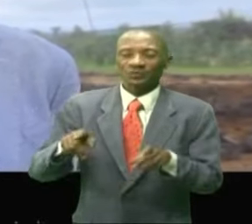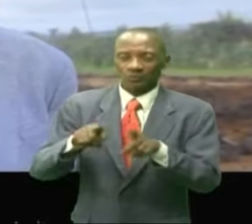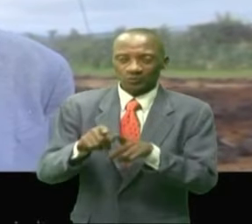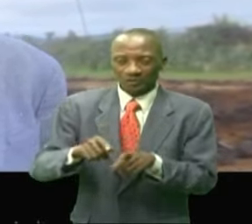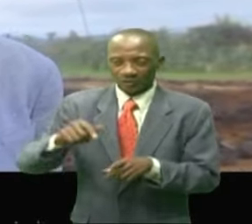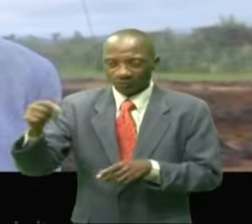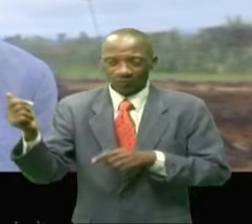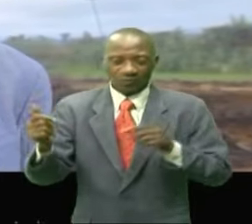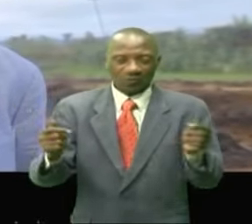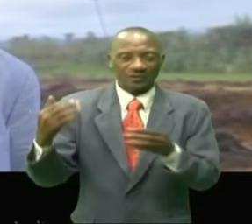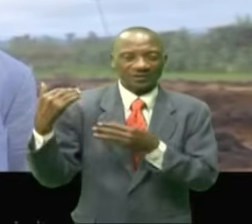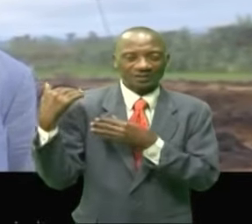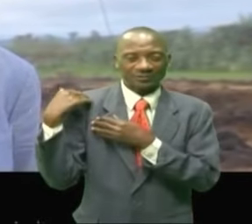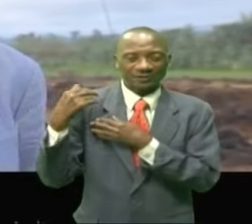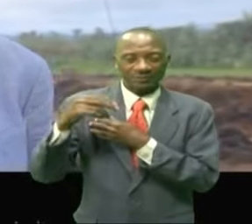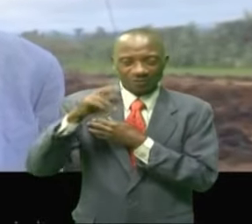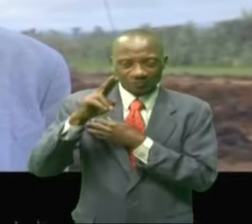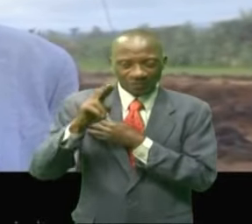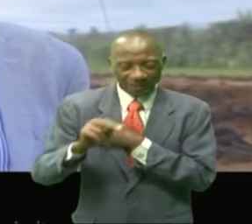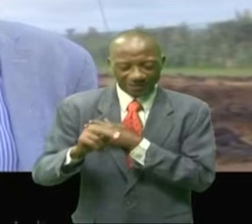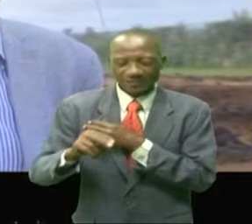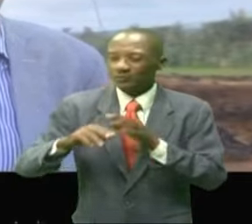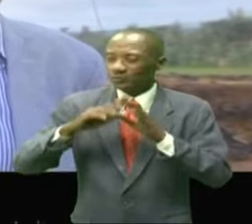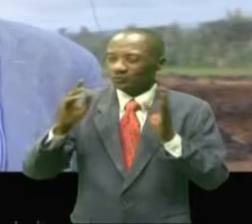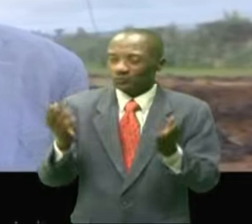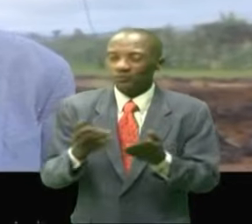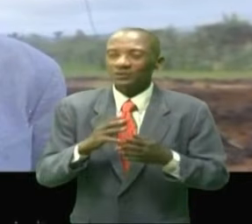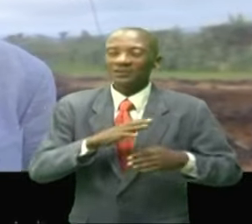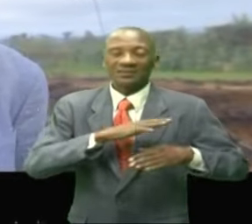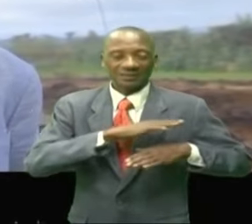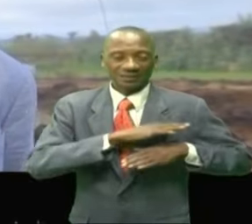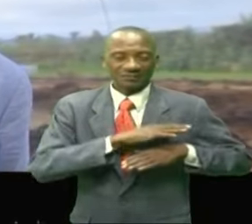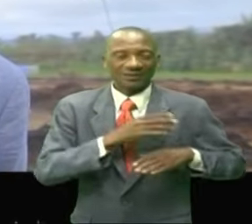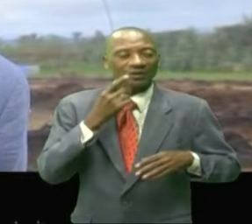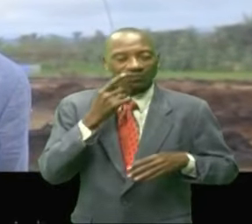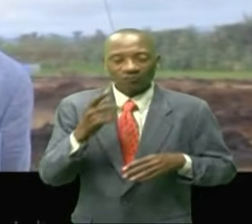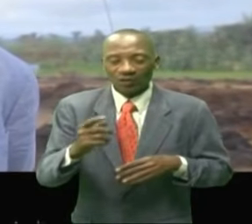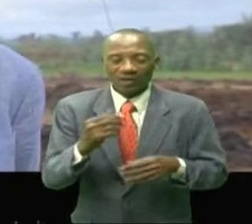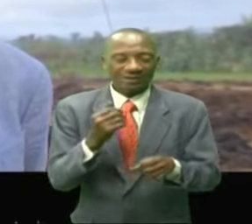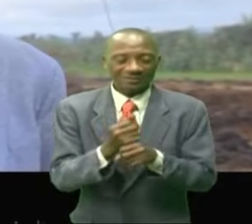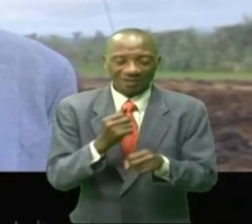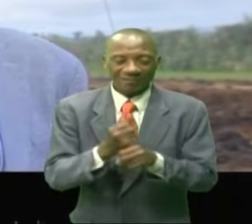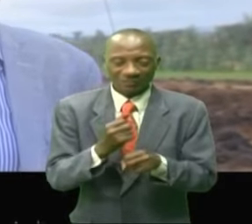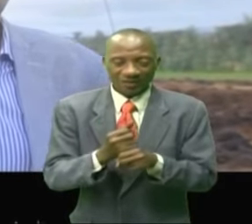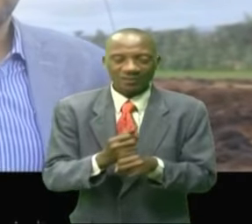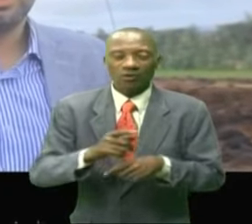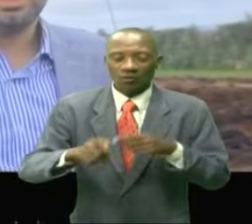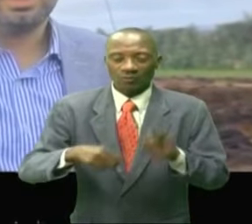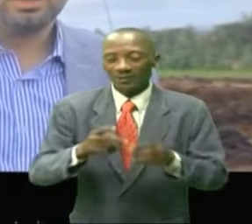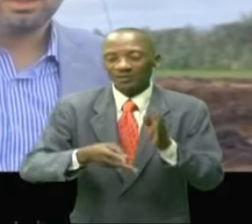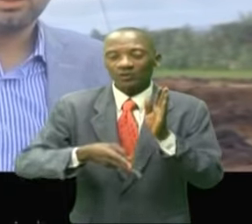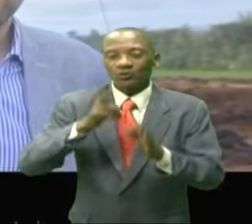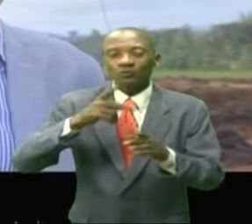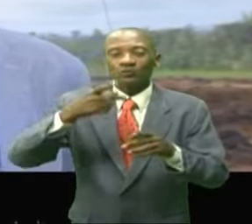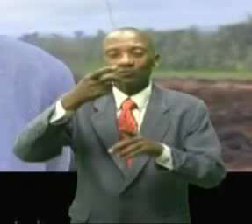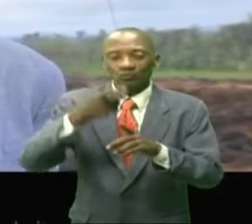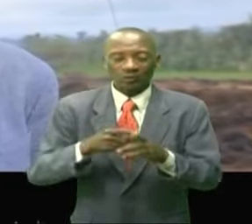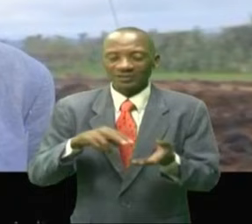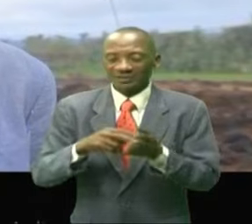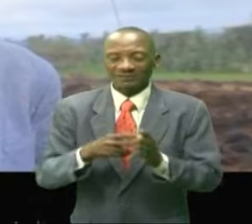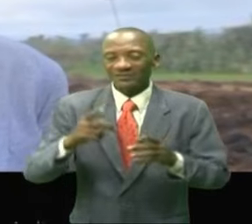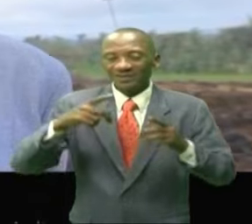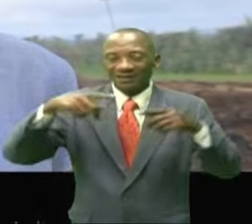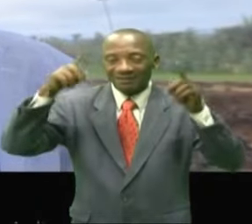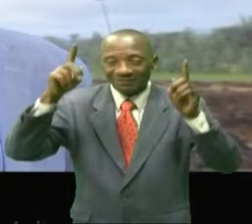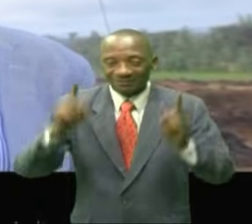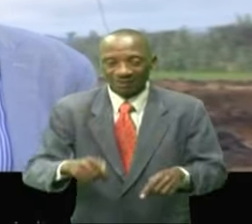le projet d'exécution aussi a été élaboré pour caserne anti-incendie qui a vu